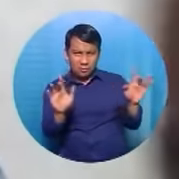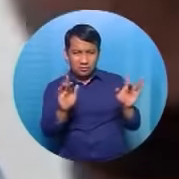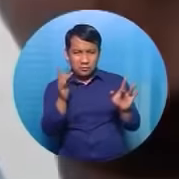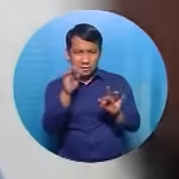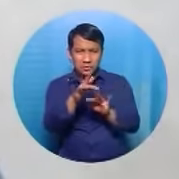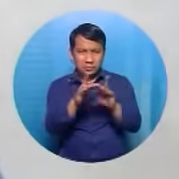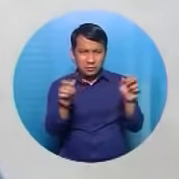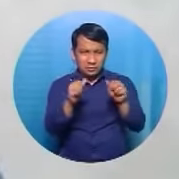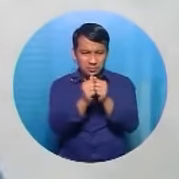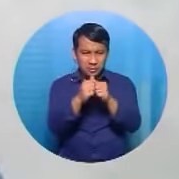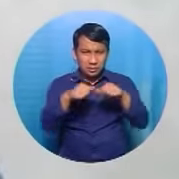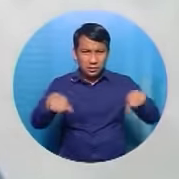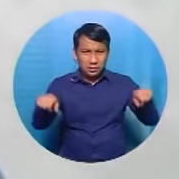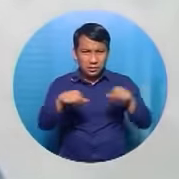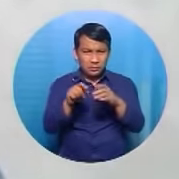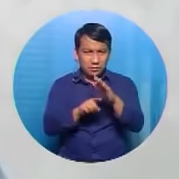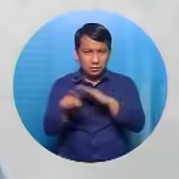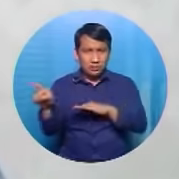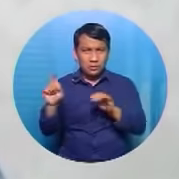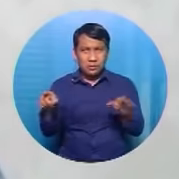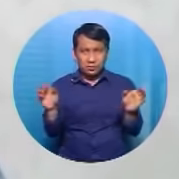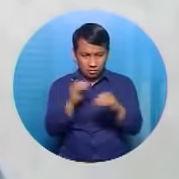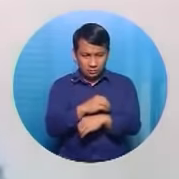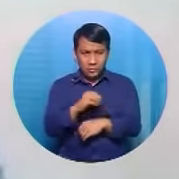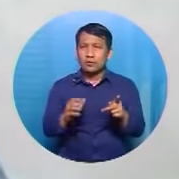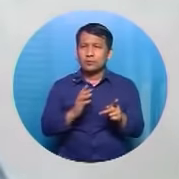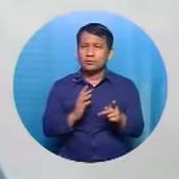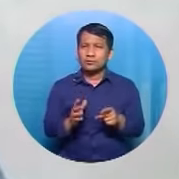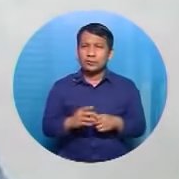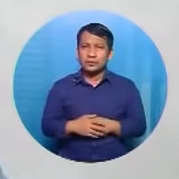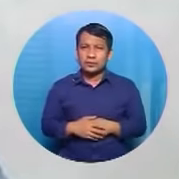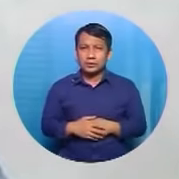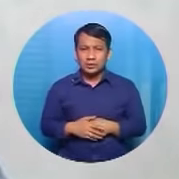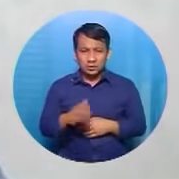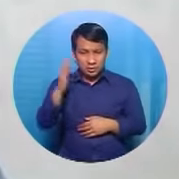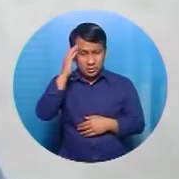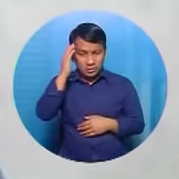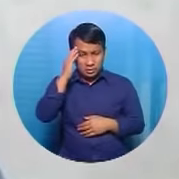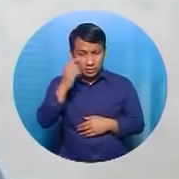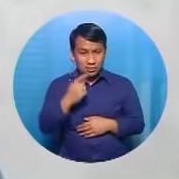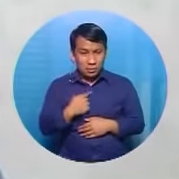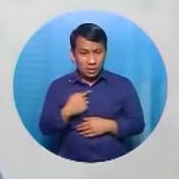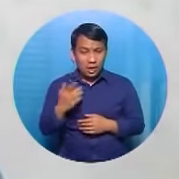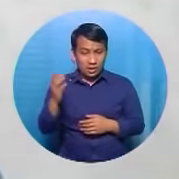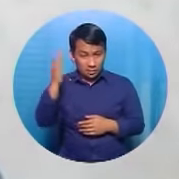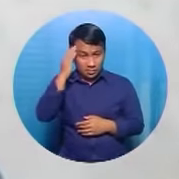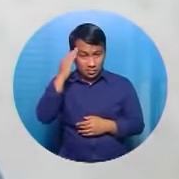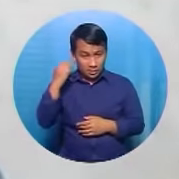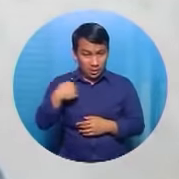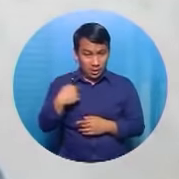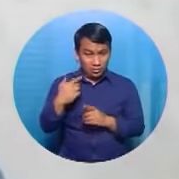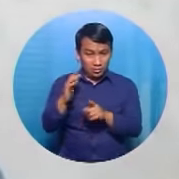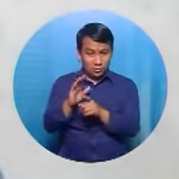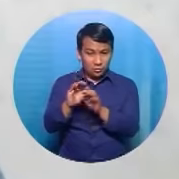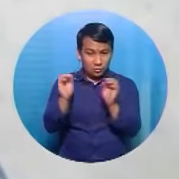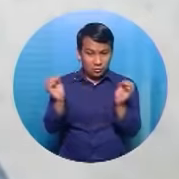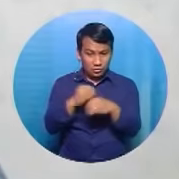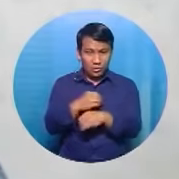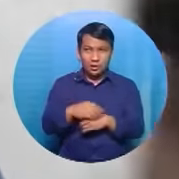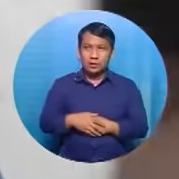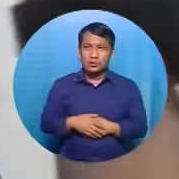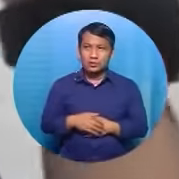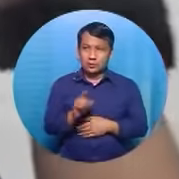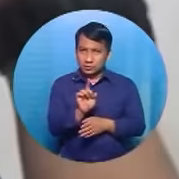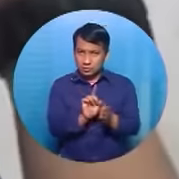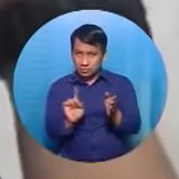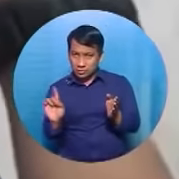na may kasamaan po siyang lubabas galing sa opisina. Okay. Then kilala po ako doon sa opisina nila. Aha. Kaya dupalit po